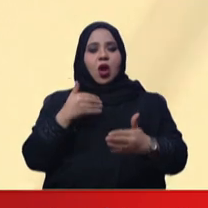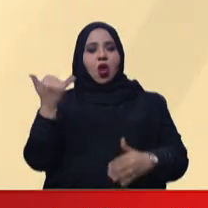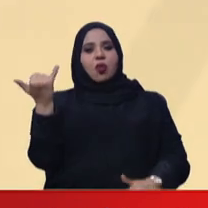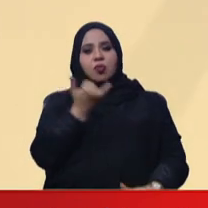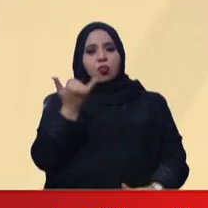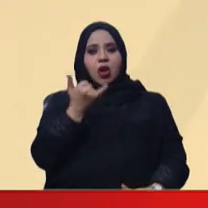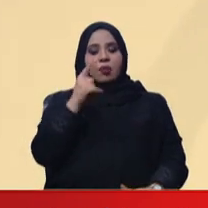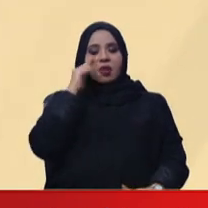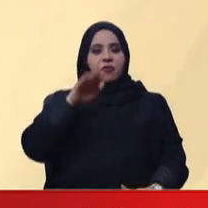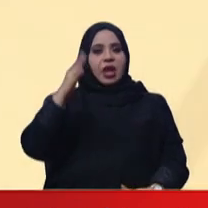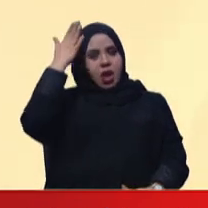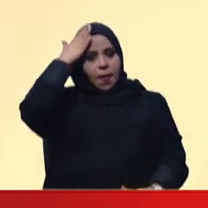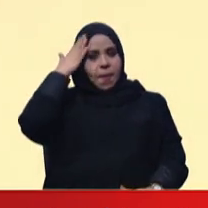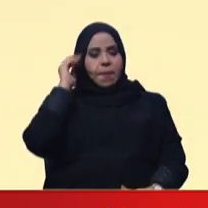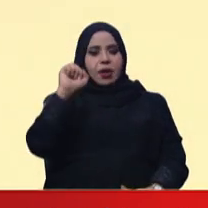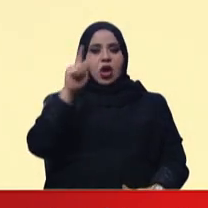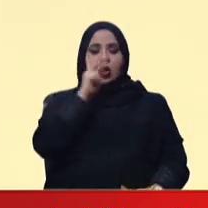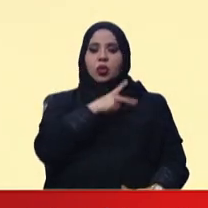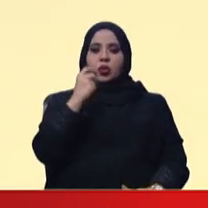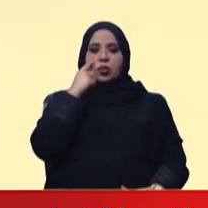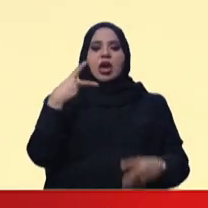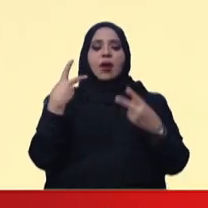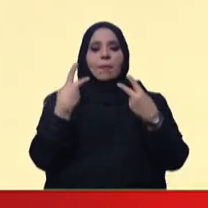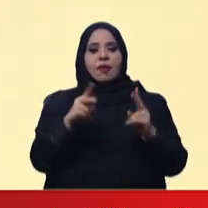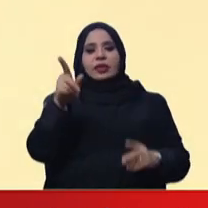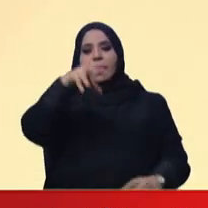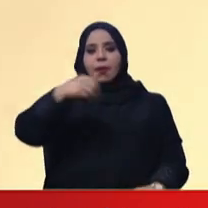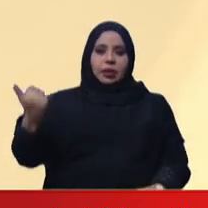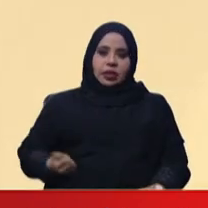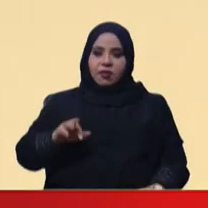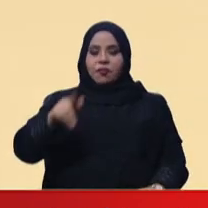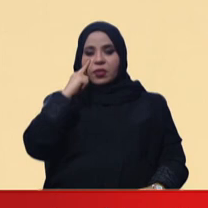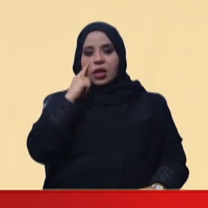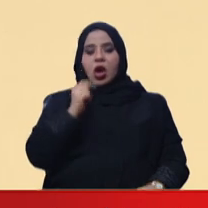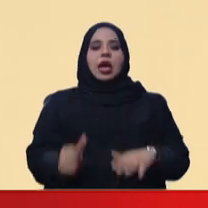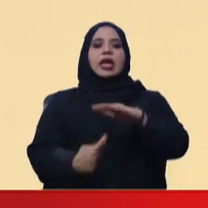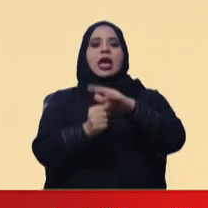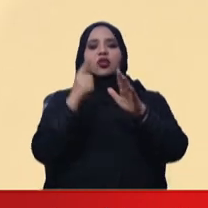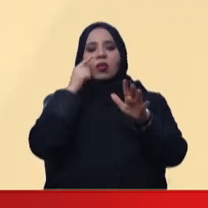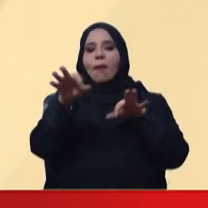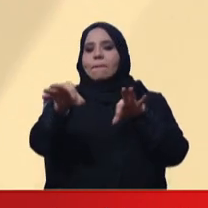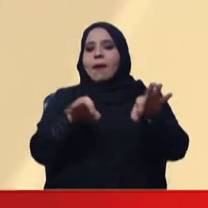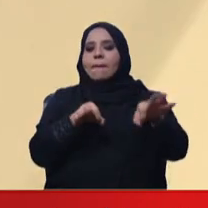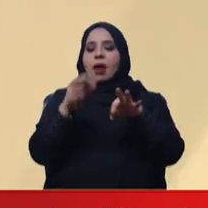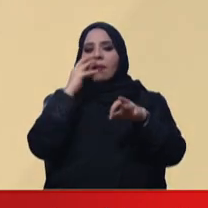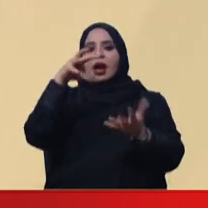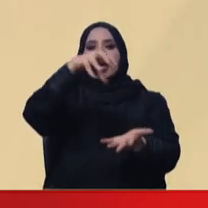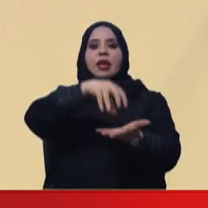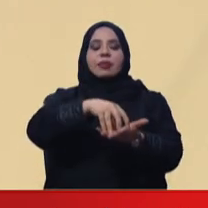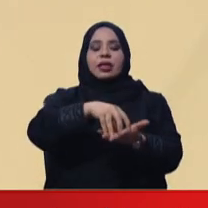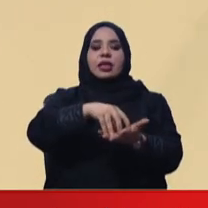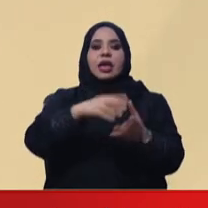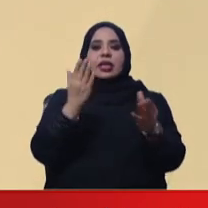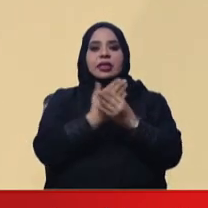الحاكمية الرشيدة التي تنتهجها مملكة البحرين في إدارة البلاد والقفزات الكبيرة والوثبات الكبيرة على